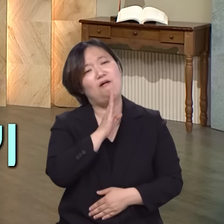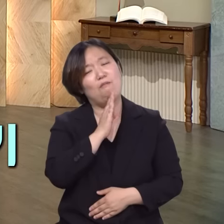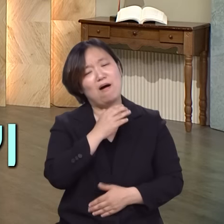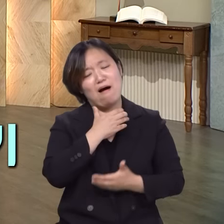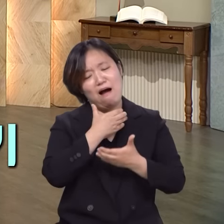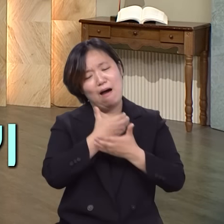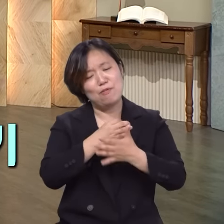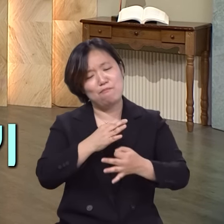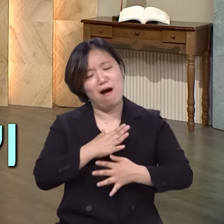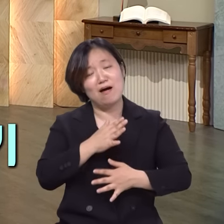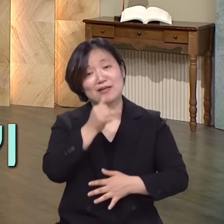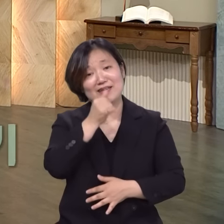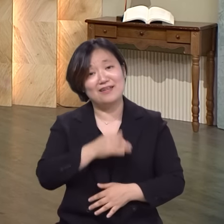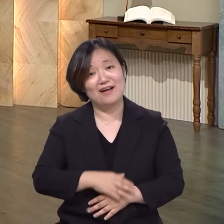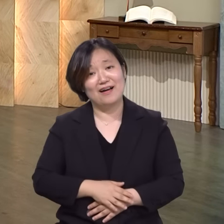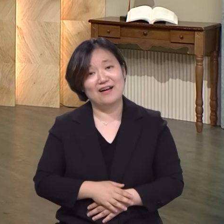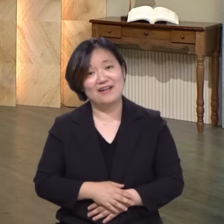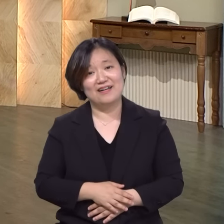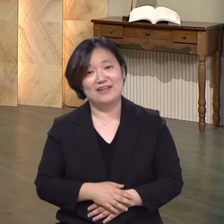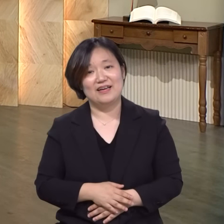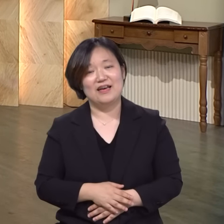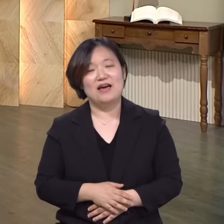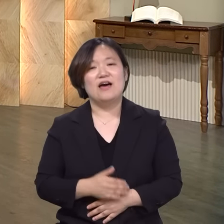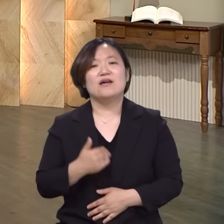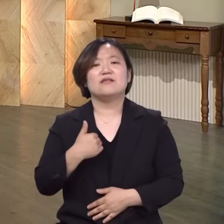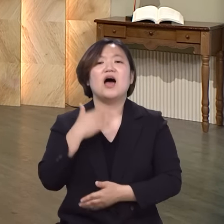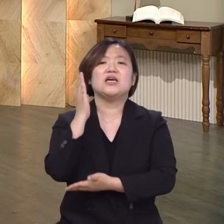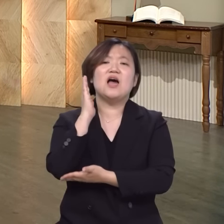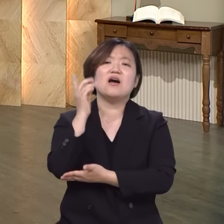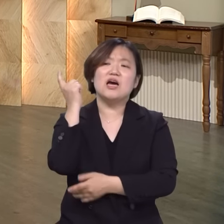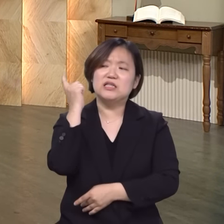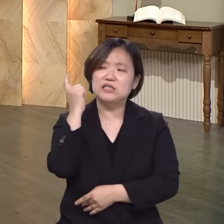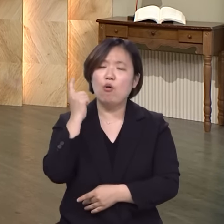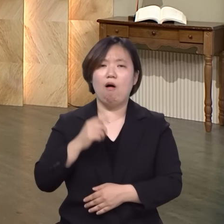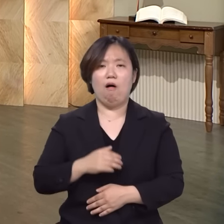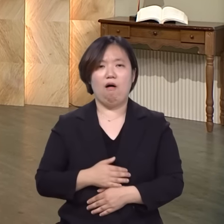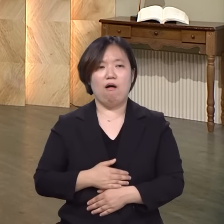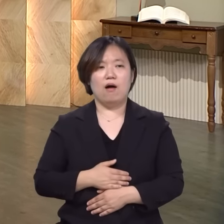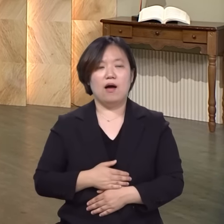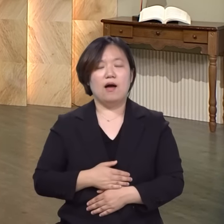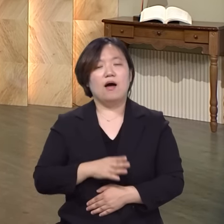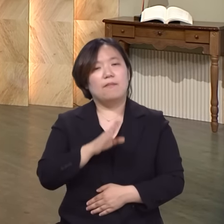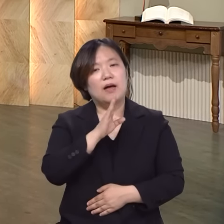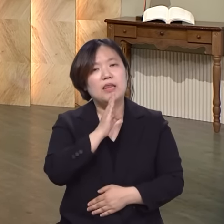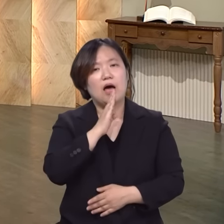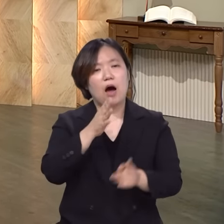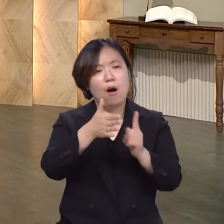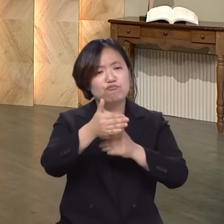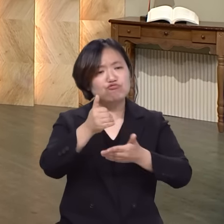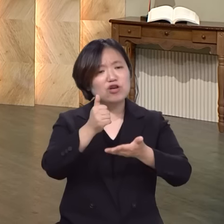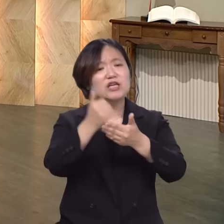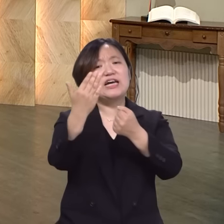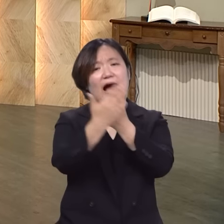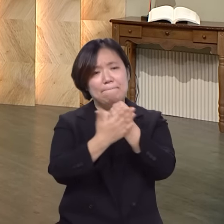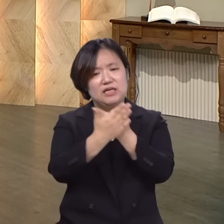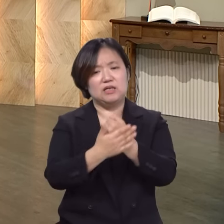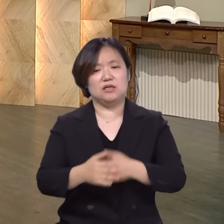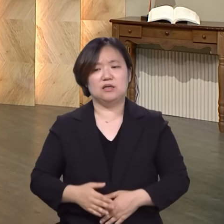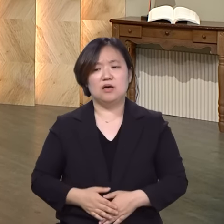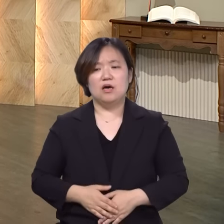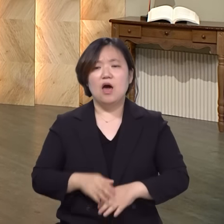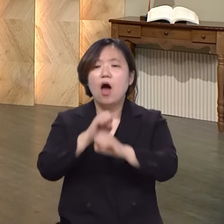없습니다 이런 이야기를 통해서 아 부처님 가피는 분명히 있구나 관세보살